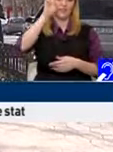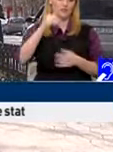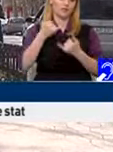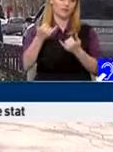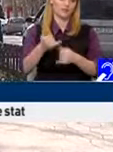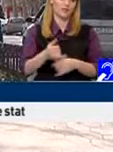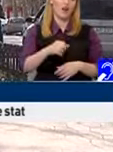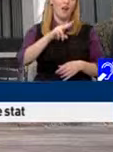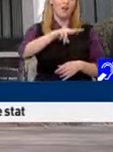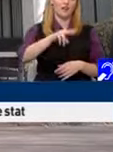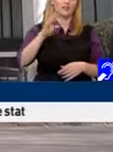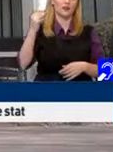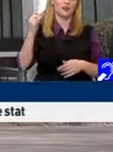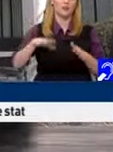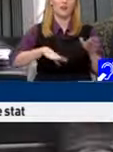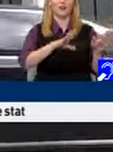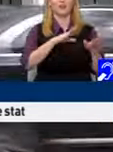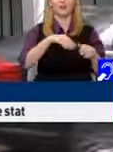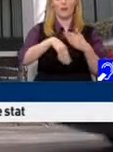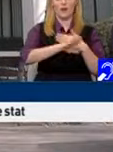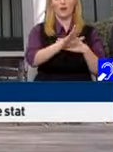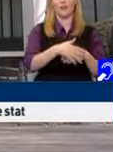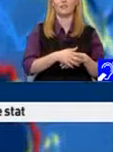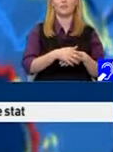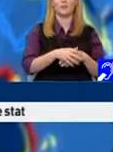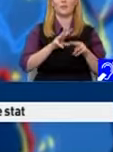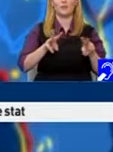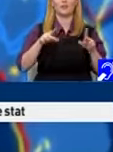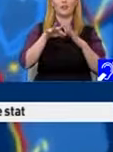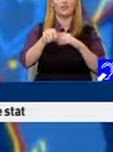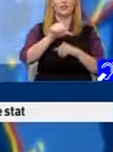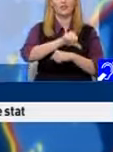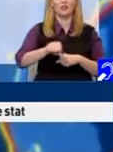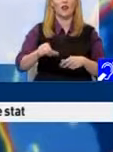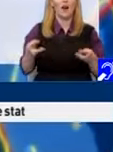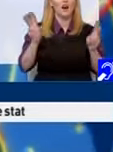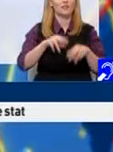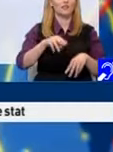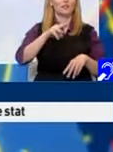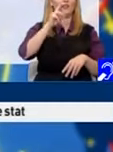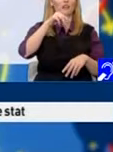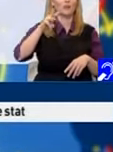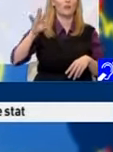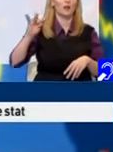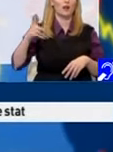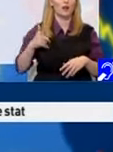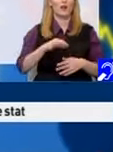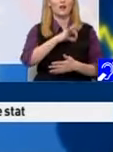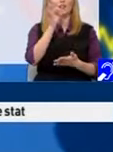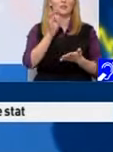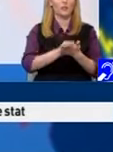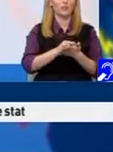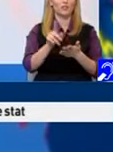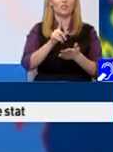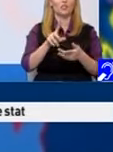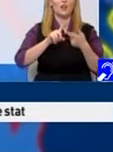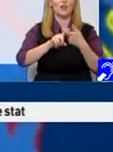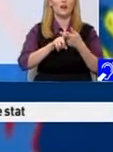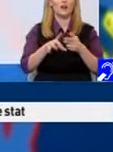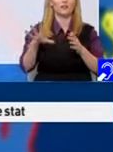Dari a plecat din funcția de viceministru al afacerilor externe. În schimb, a rămas Daniela Morar, responsabilă de tot ce ține de